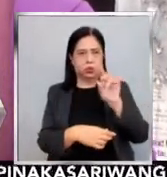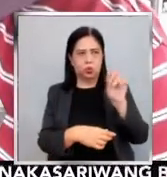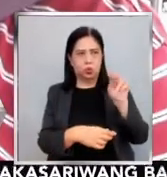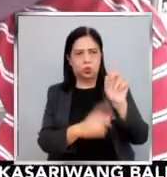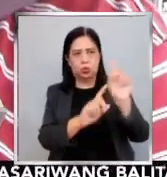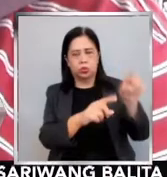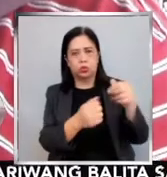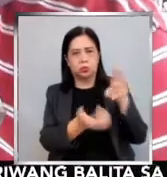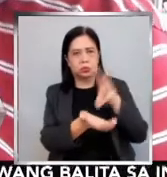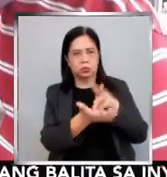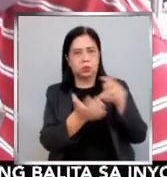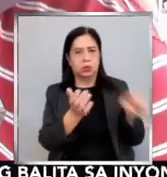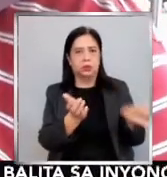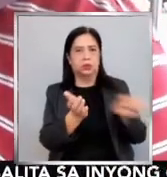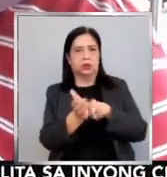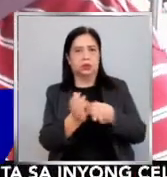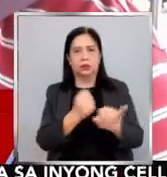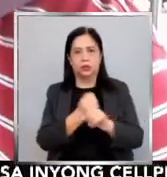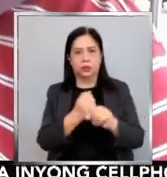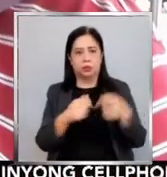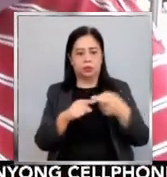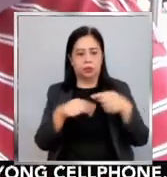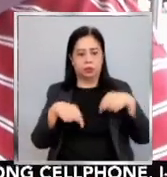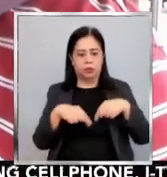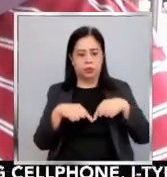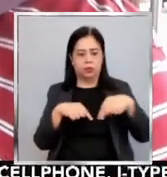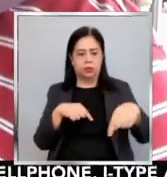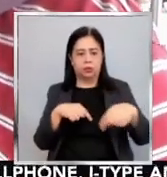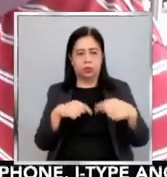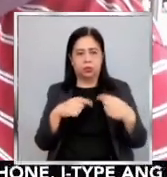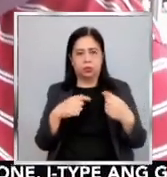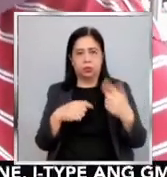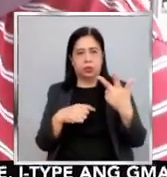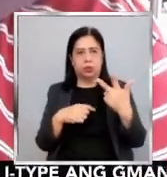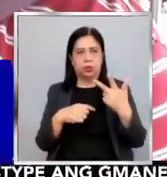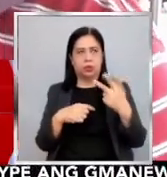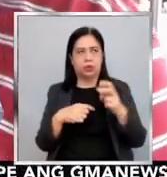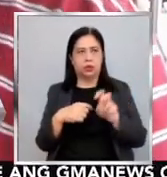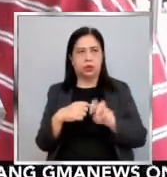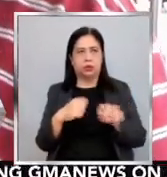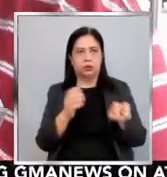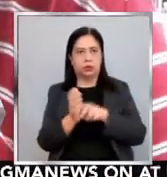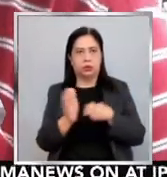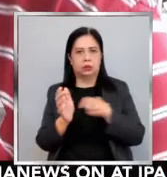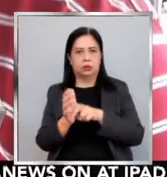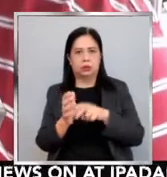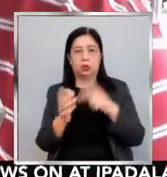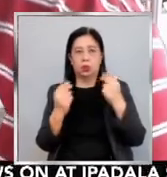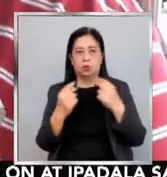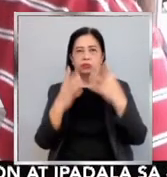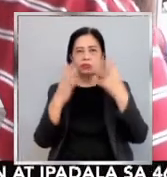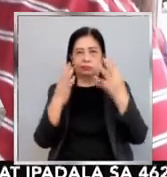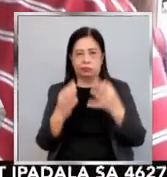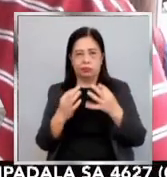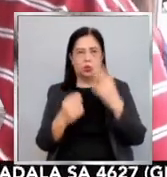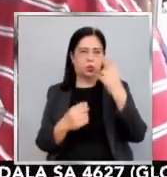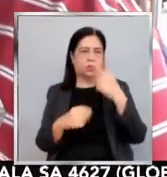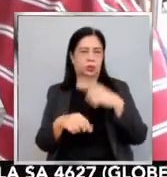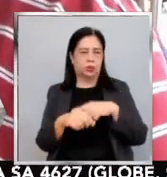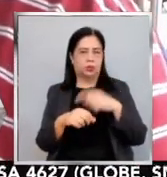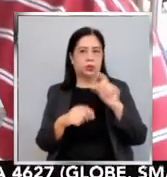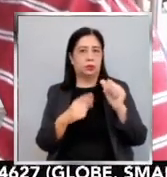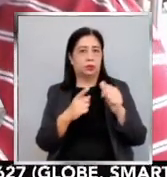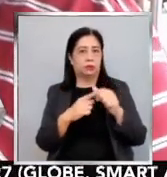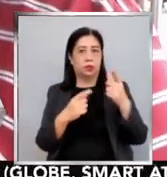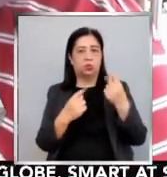ng jeep. Buwat sa amin, hanggang dito, 3 biyahe. Pwede kong gawin 2 biyahe na lang. Tapos yung unang biyahe,